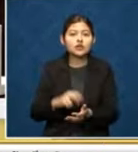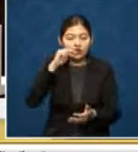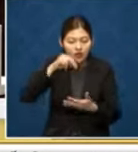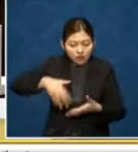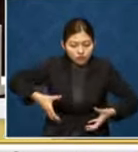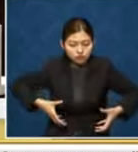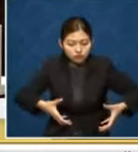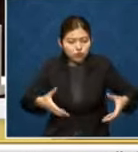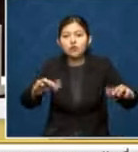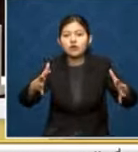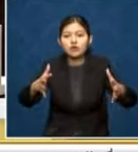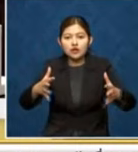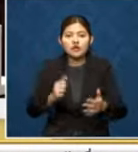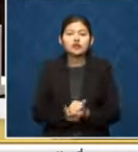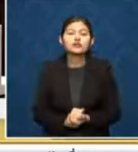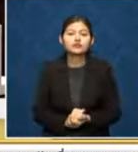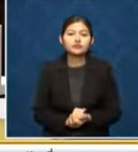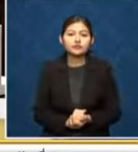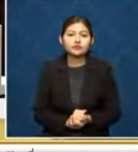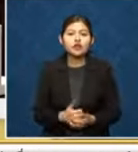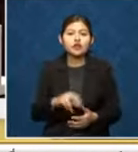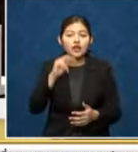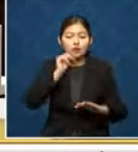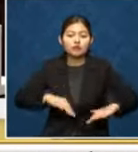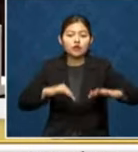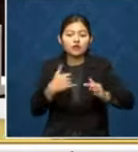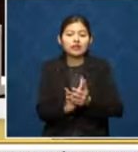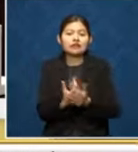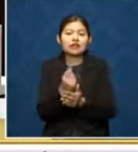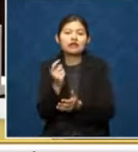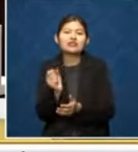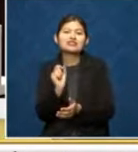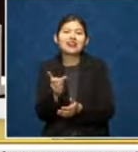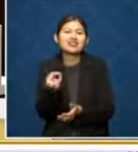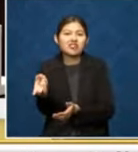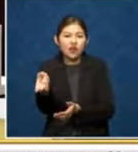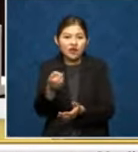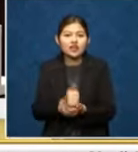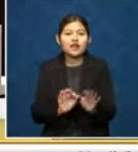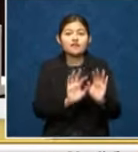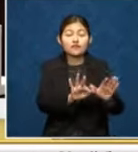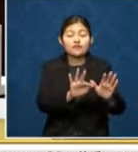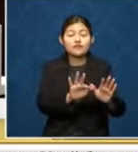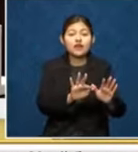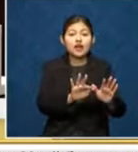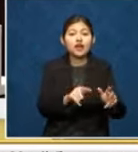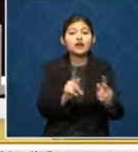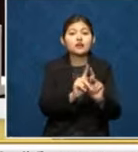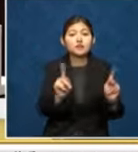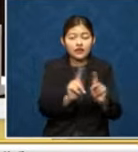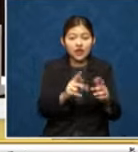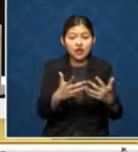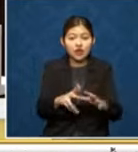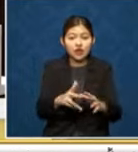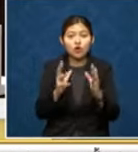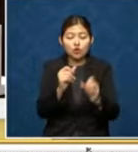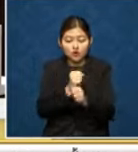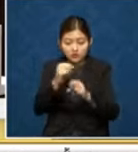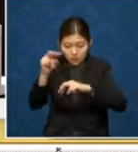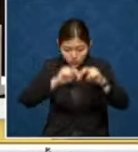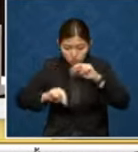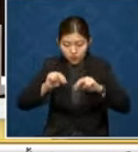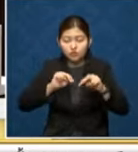ำท่วมทีชดเชยเยียวยาก็เล็กน้อยจึงขอเรียนท่านประธานผ่านไปยังหน่วยงานที่เกี่ยวข้องให้พิจารณาชดเชยเยียวยาผู้ที่ประสบภัยน้ำท่ว